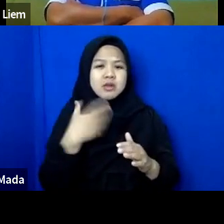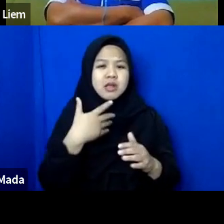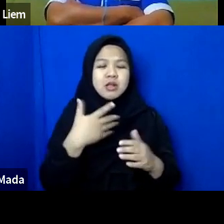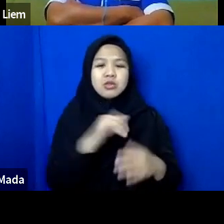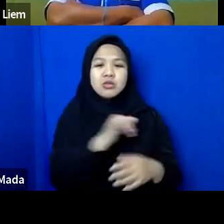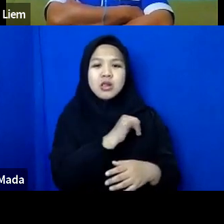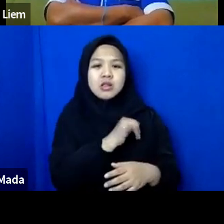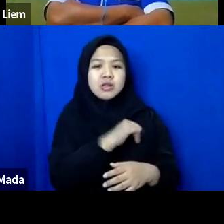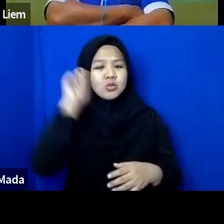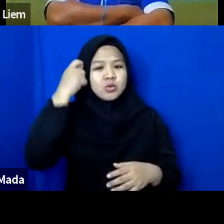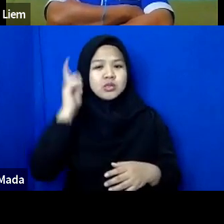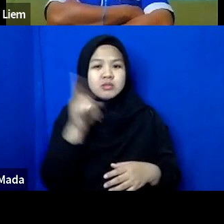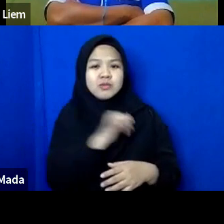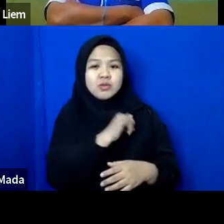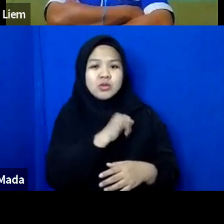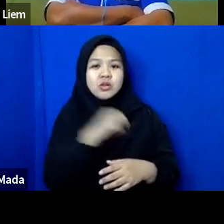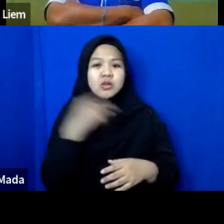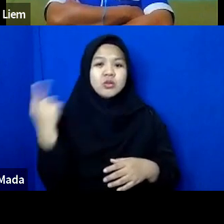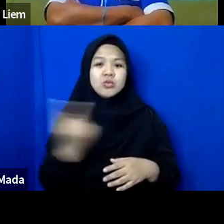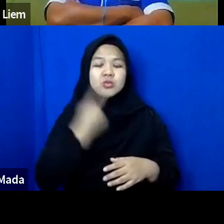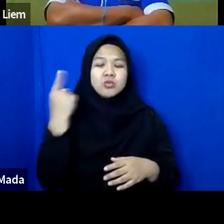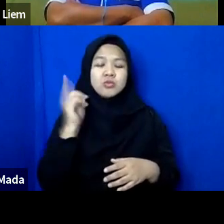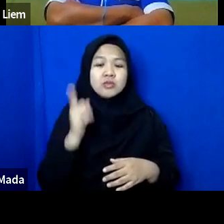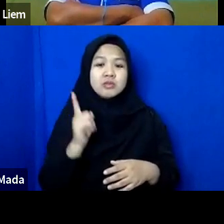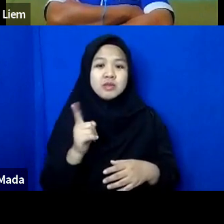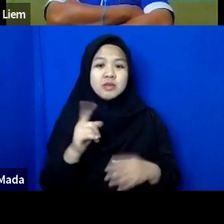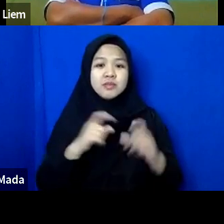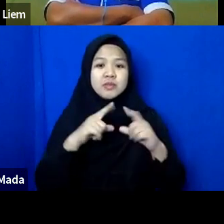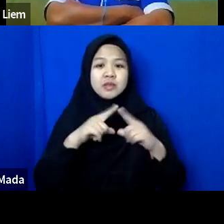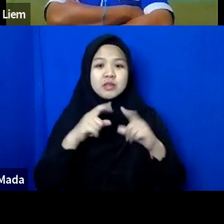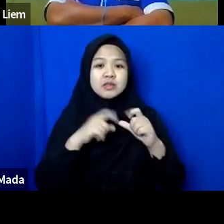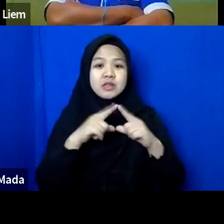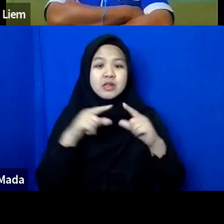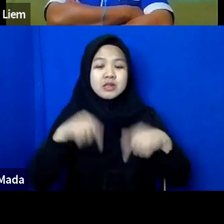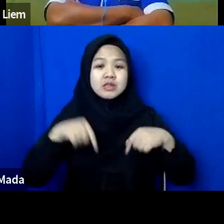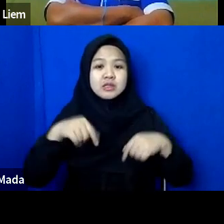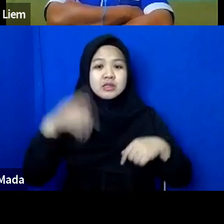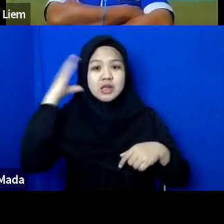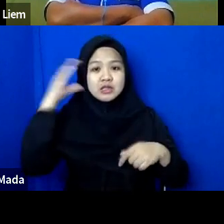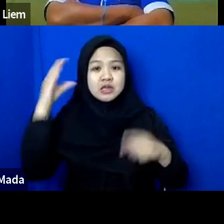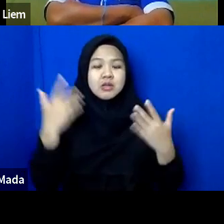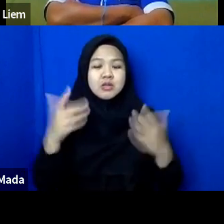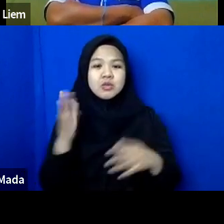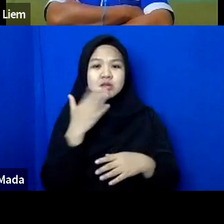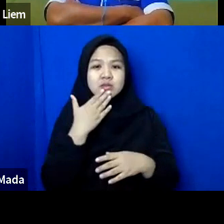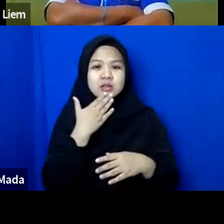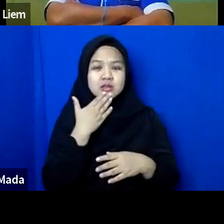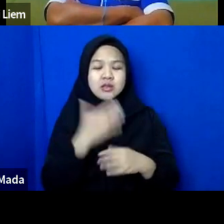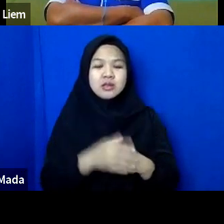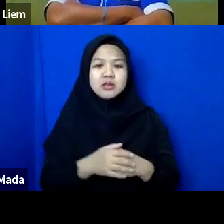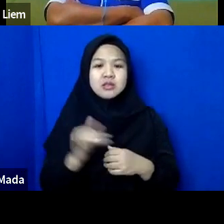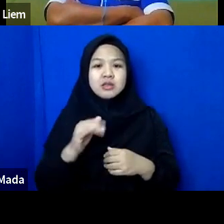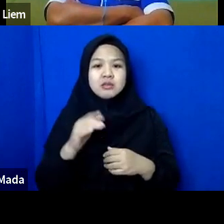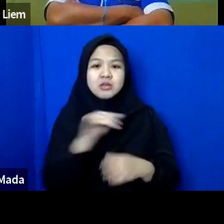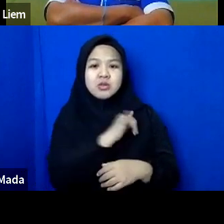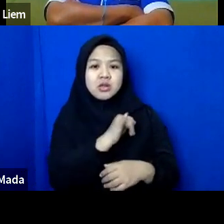kamar mandinya karena itu kamar mandi umum dia bilang gitu sementara Salsha Disini di asrama sudah kebiasaan mitos dengan